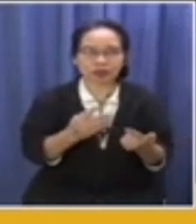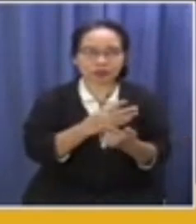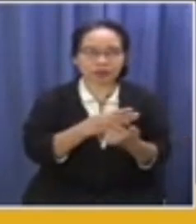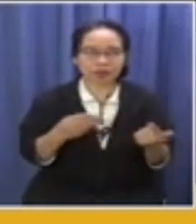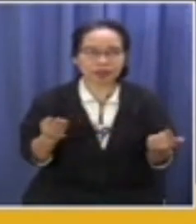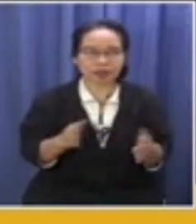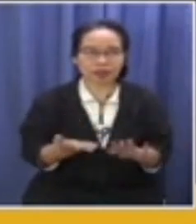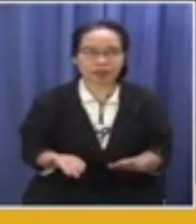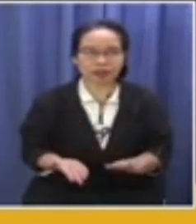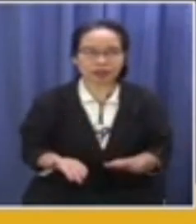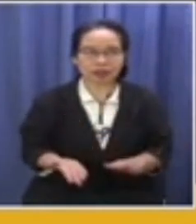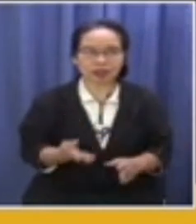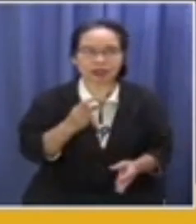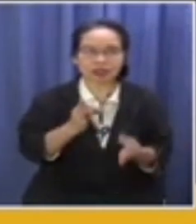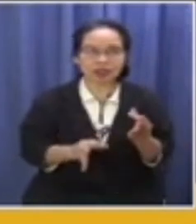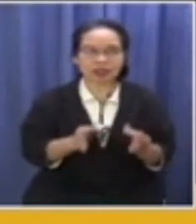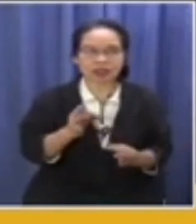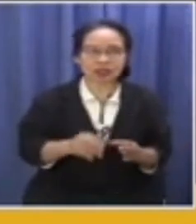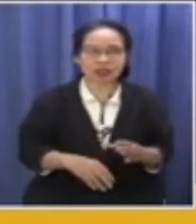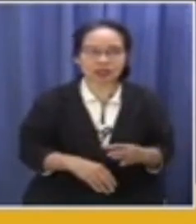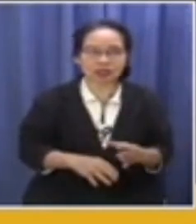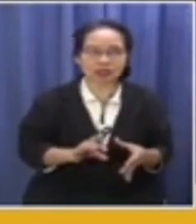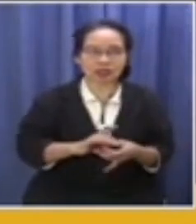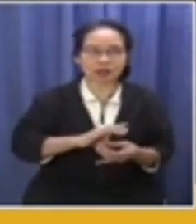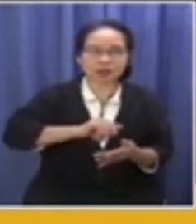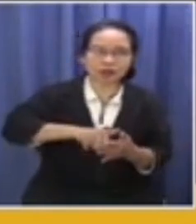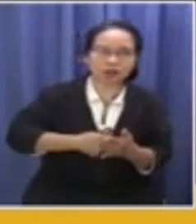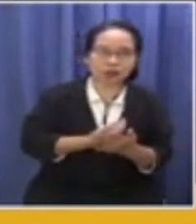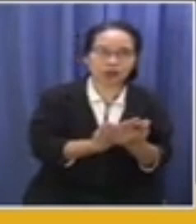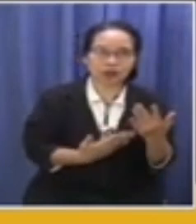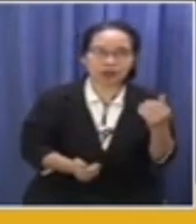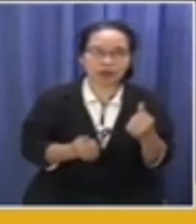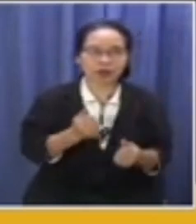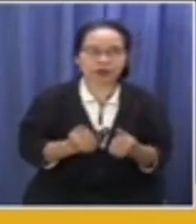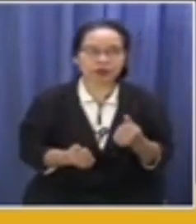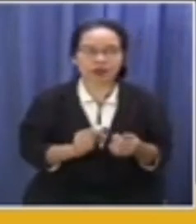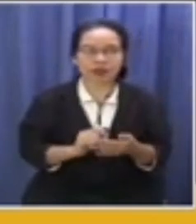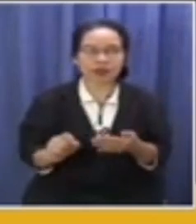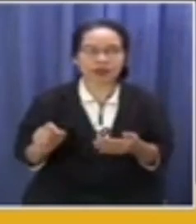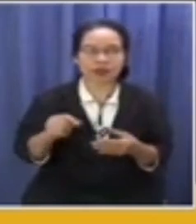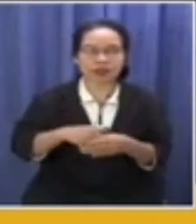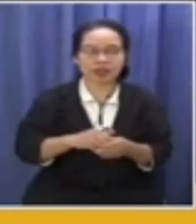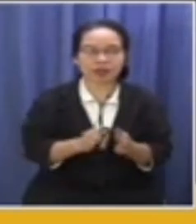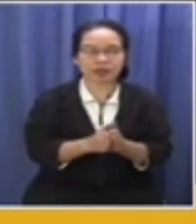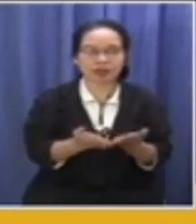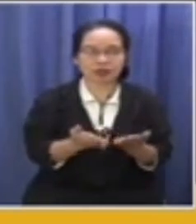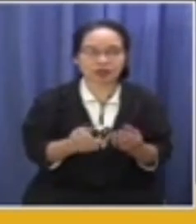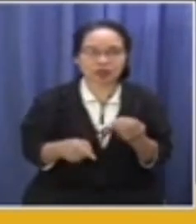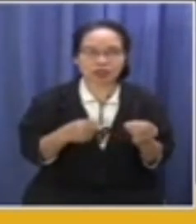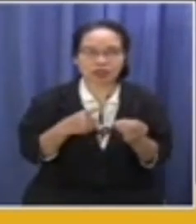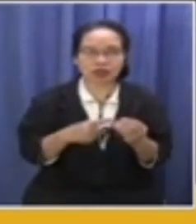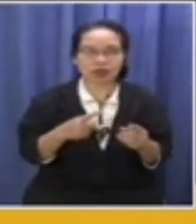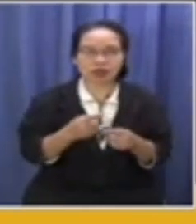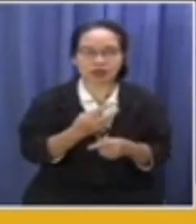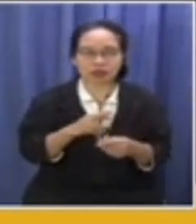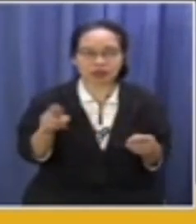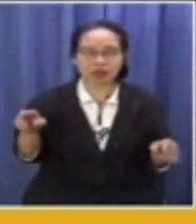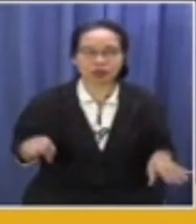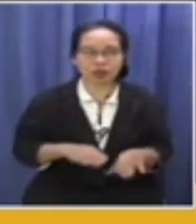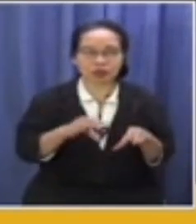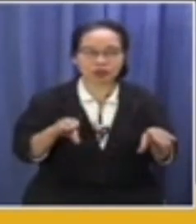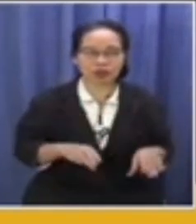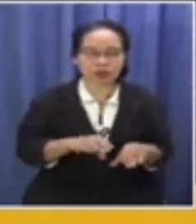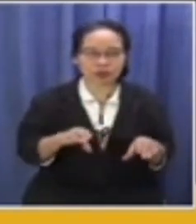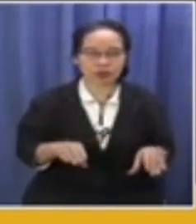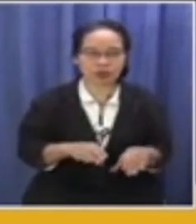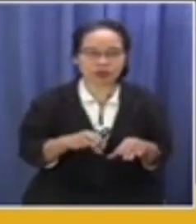buhay at ang mga patay ay hinatulan ayon sa mga bagay na nasusulat sa mga aklat ayon sa kanilang